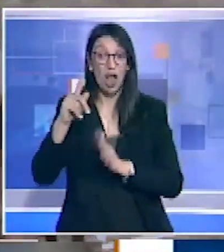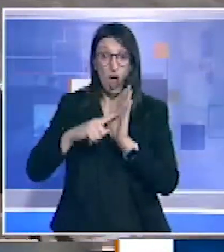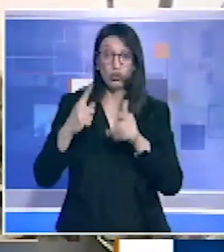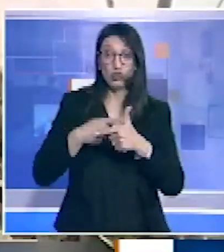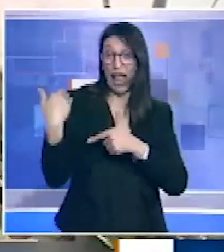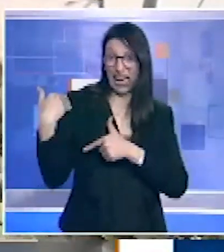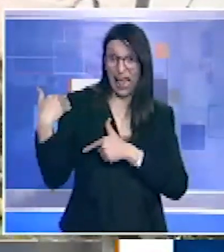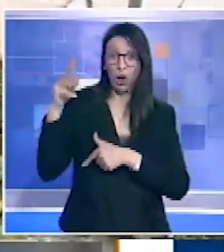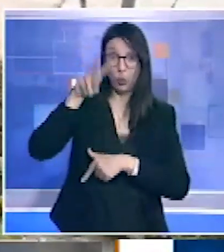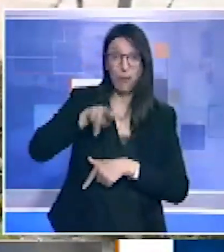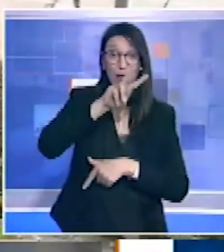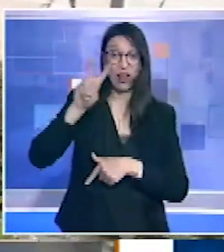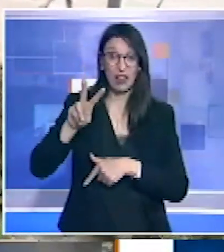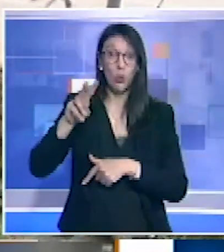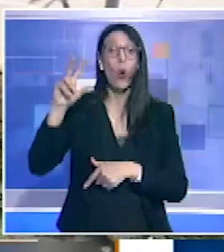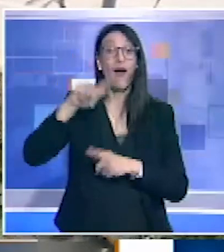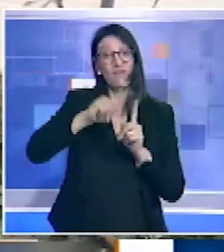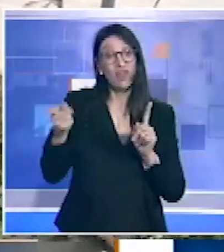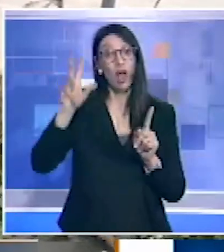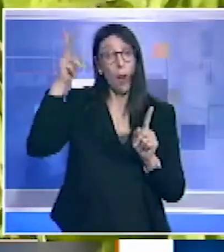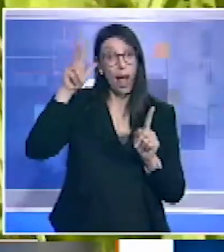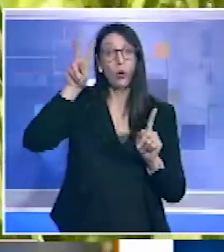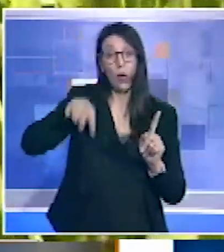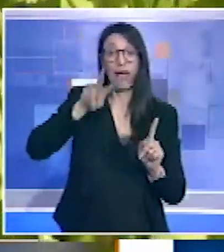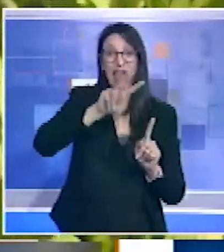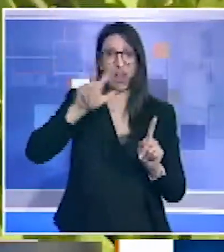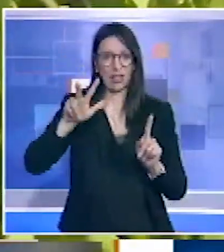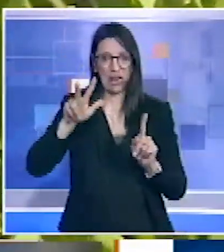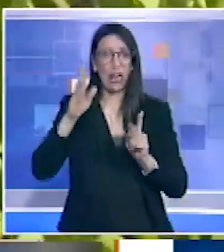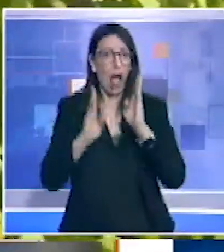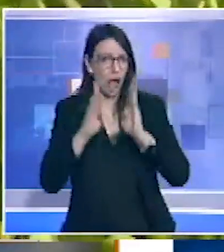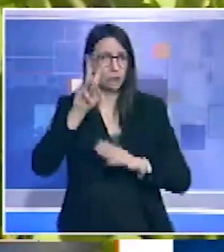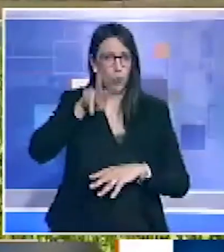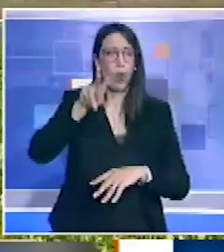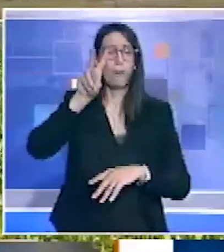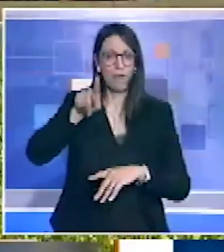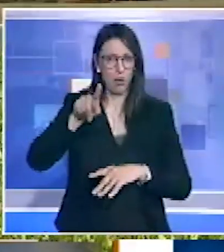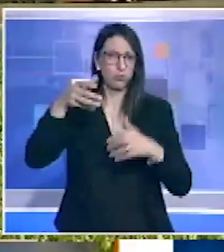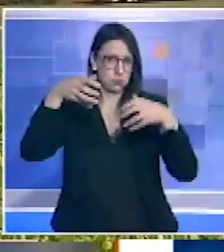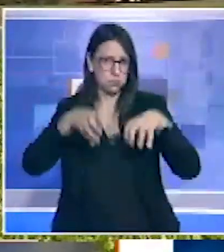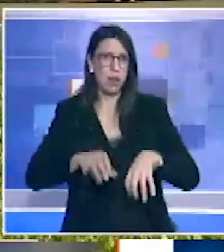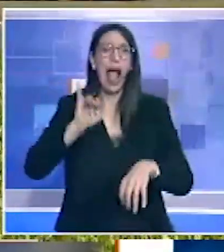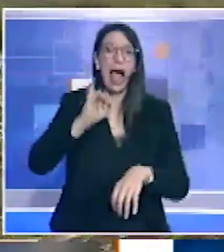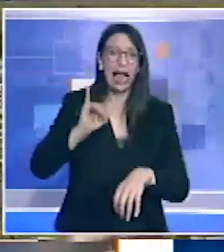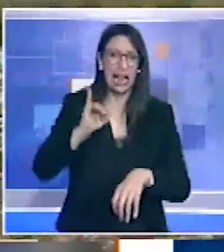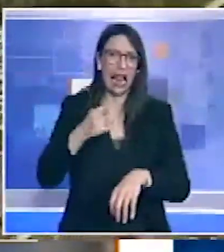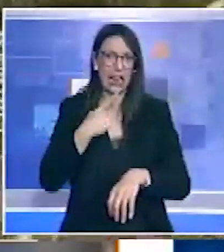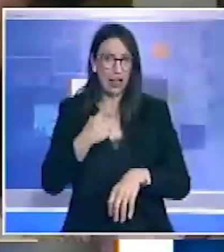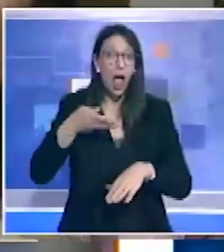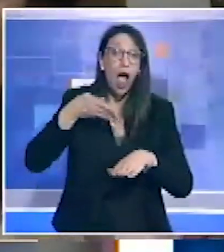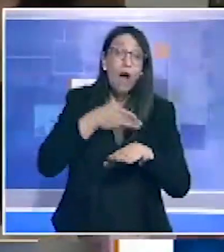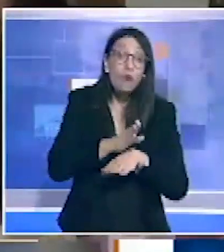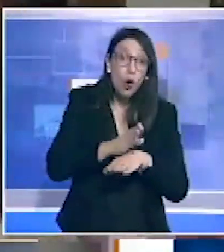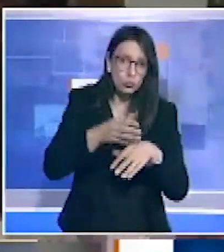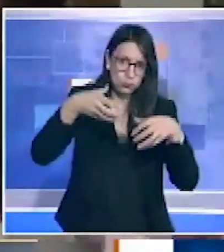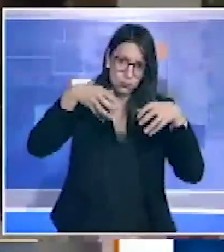2022 a Marzo 2023 numeri in calo rispetto al 2021 che l'INAIL spiega così gli infortuni